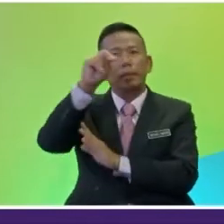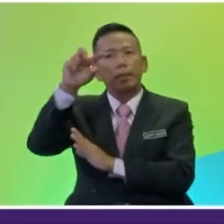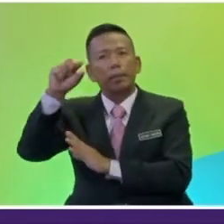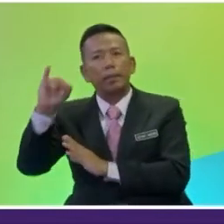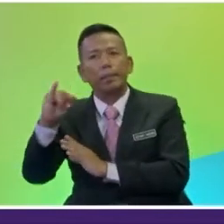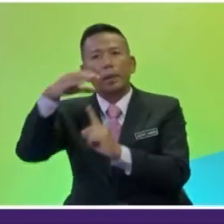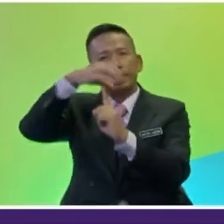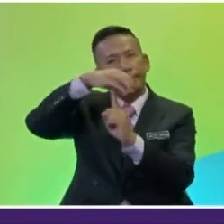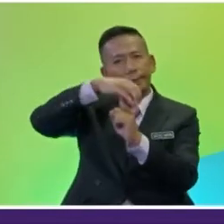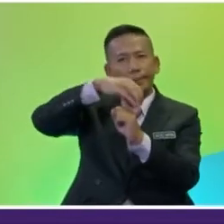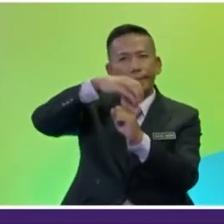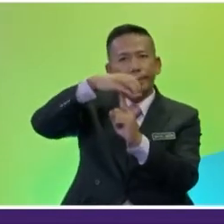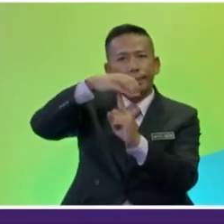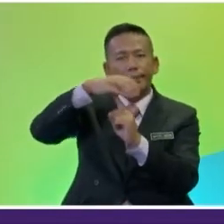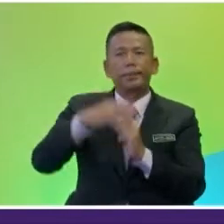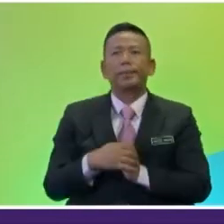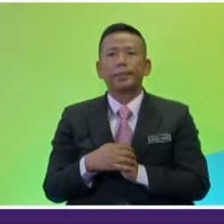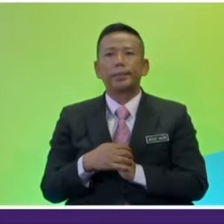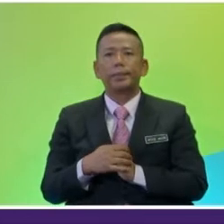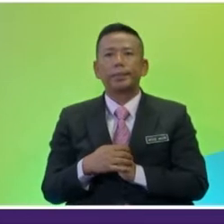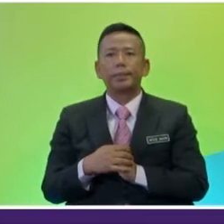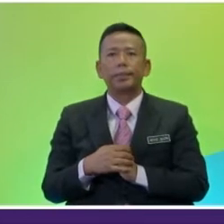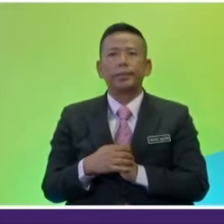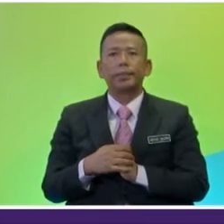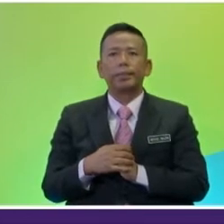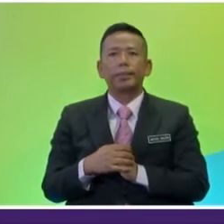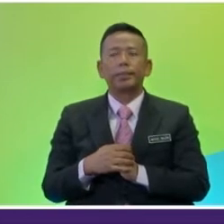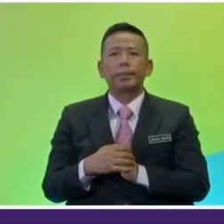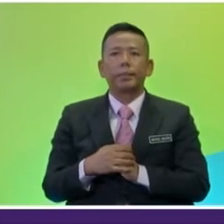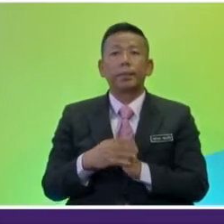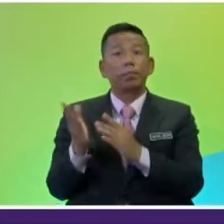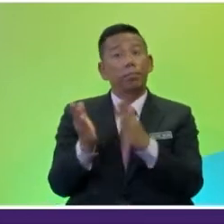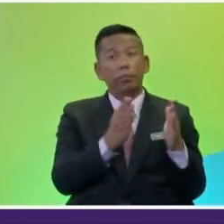fungisi itu di bawah mikroskop elektron untuk seterusnya